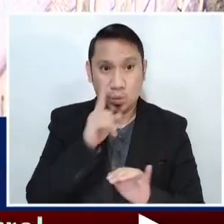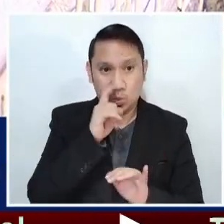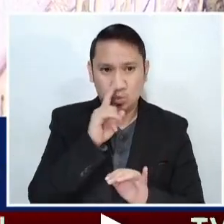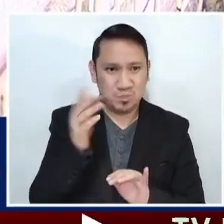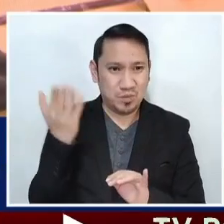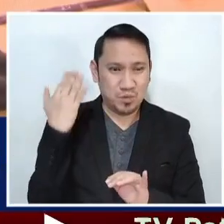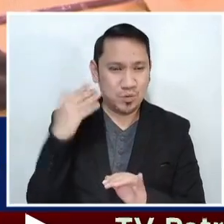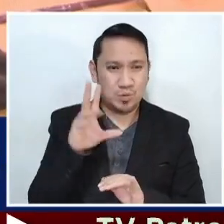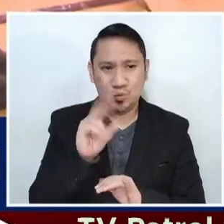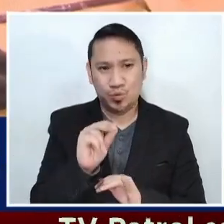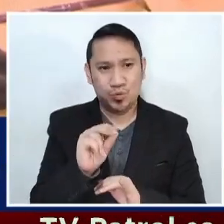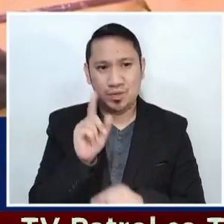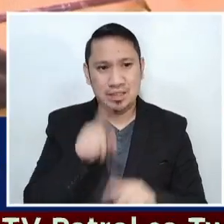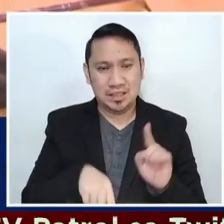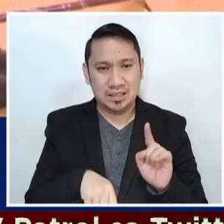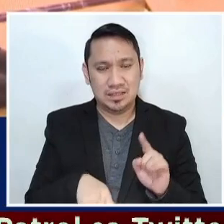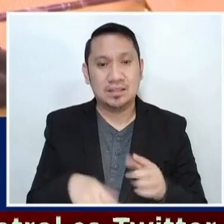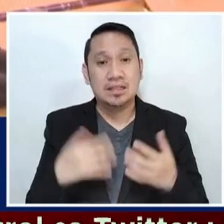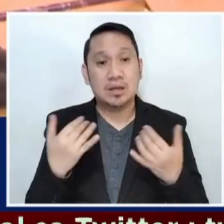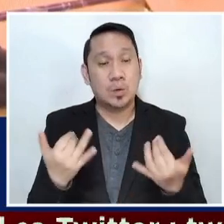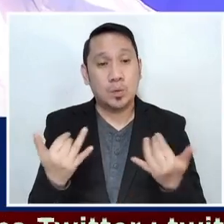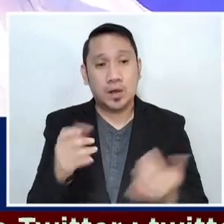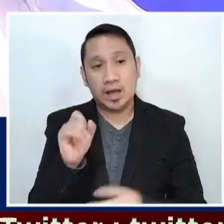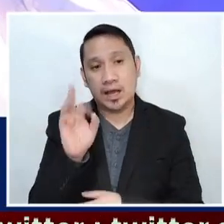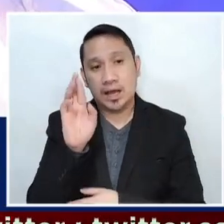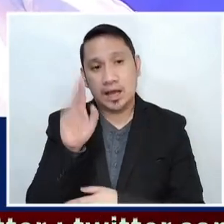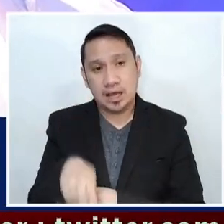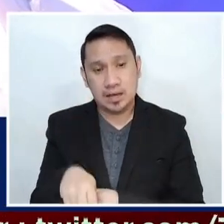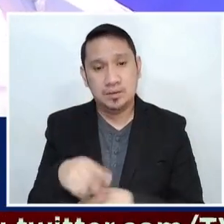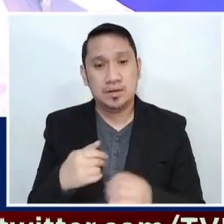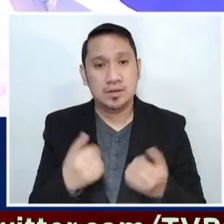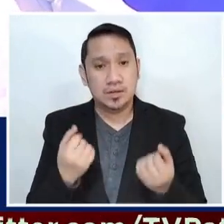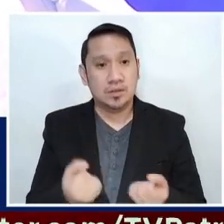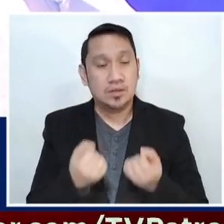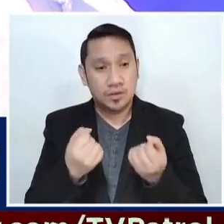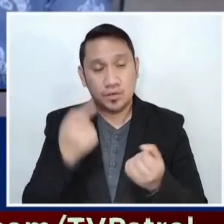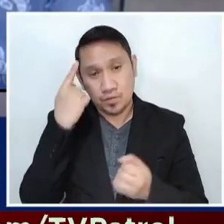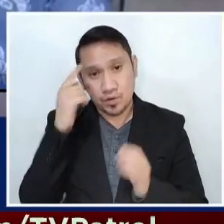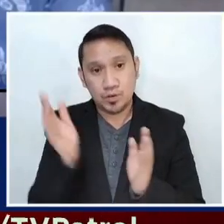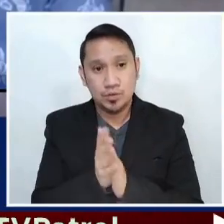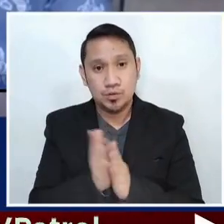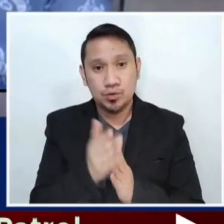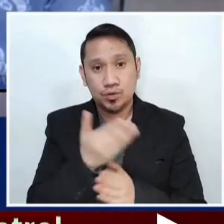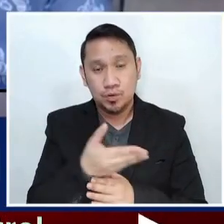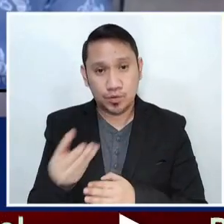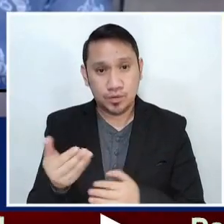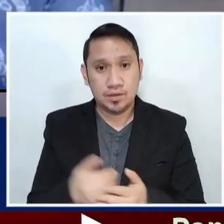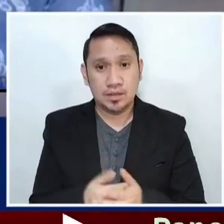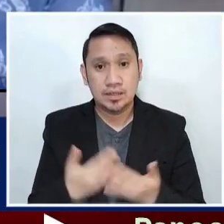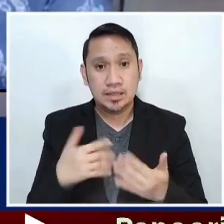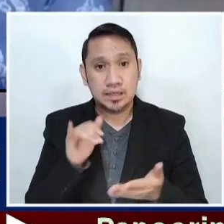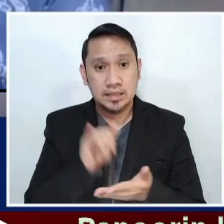Ayon sa DTI, walang suggested retail price na itatakda sa school supplies. It's a guide.